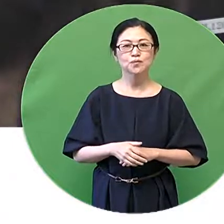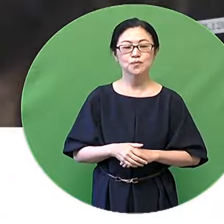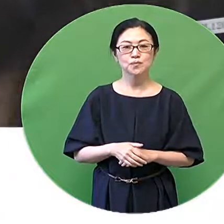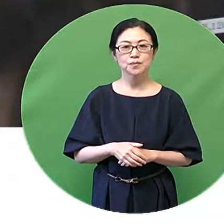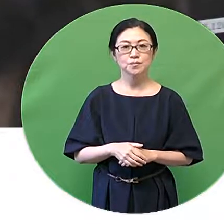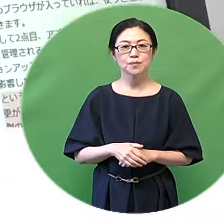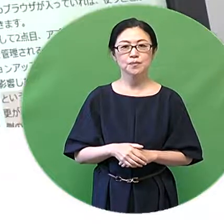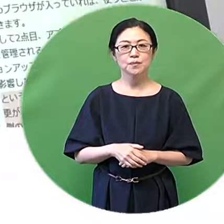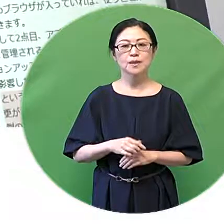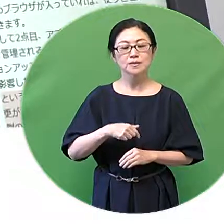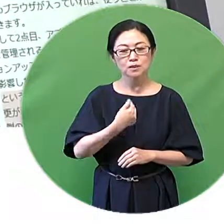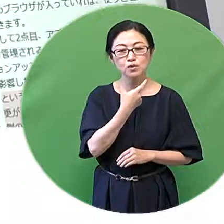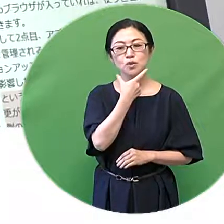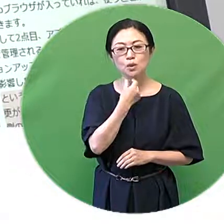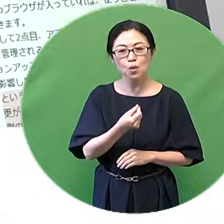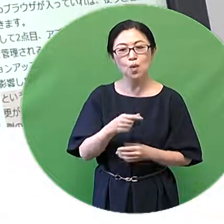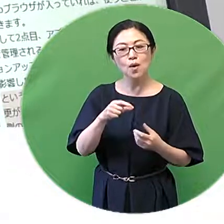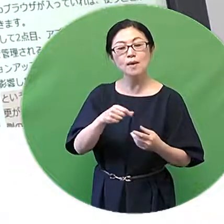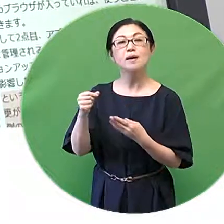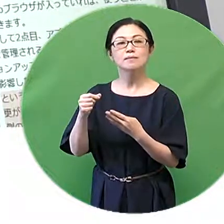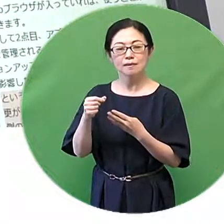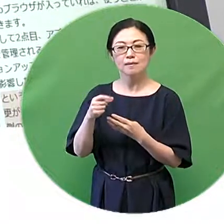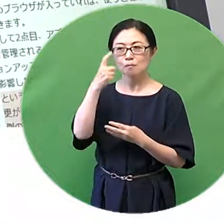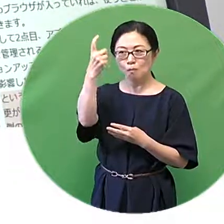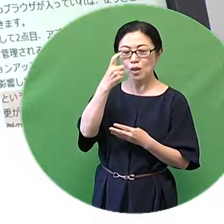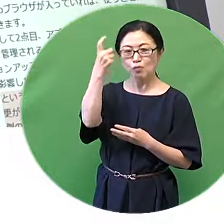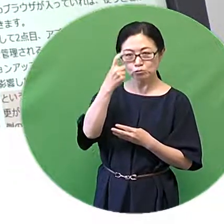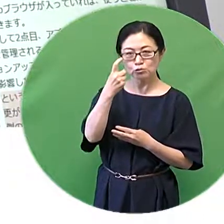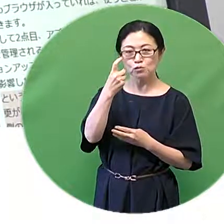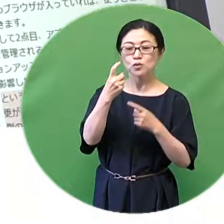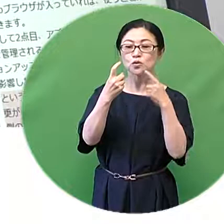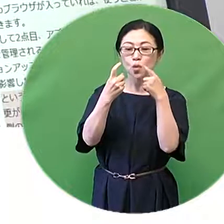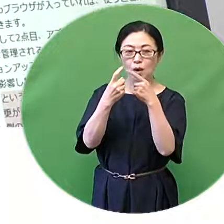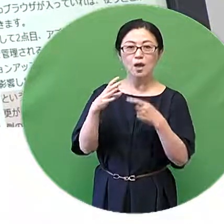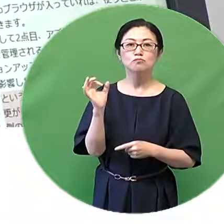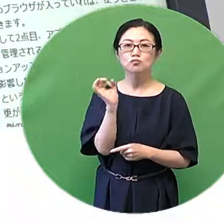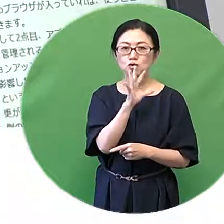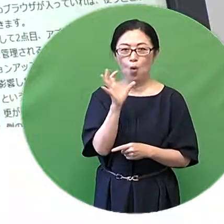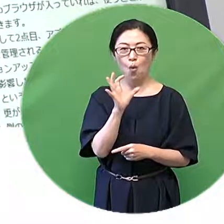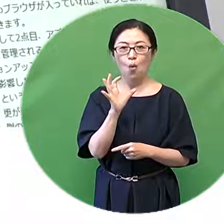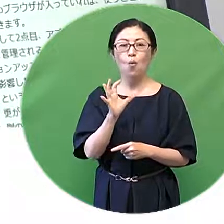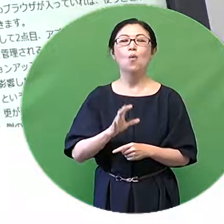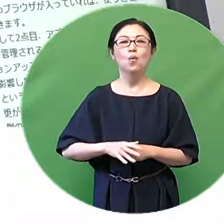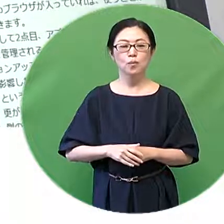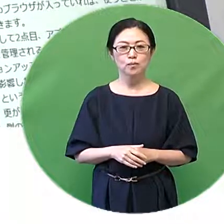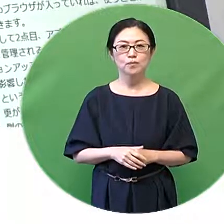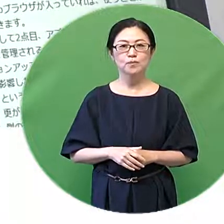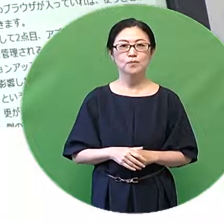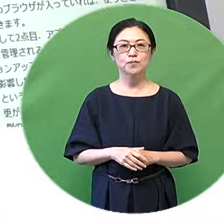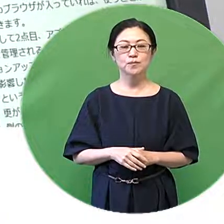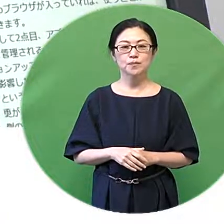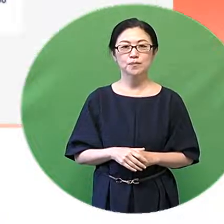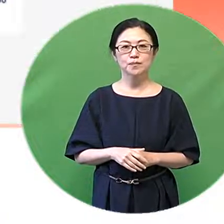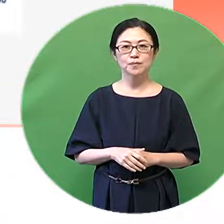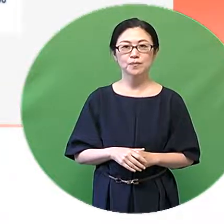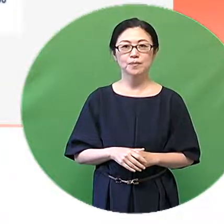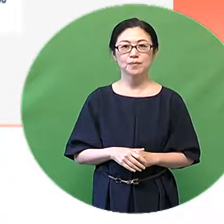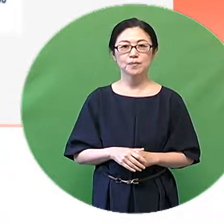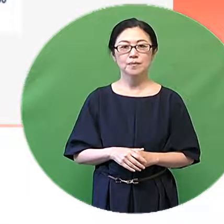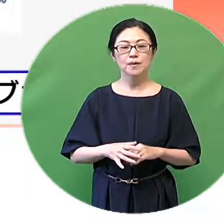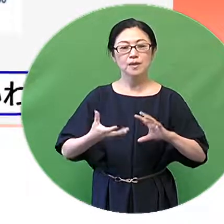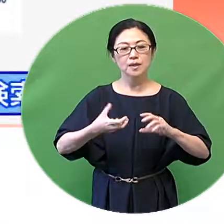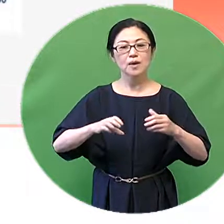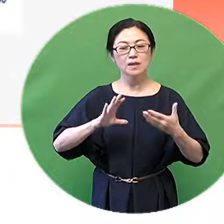ています。空いている時間に自分の希望に合った講座を選んで無料で受講できます。その